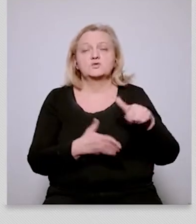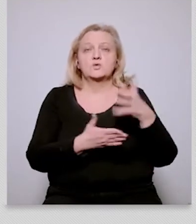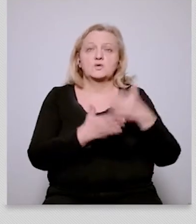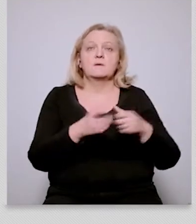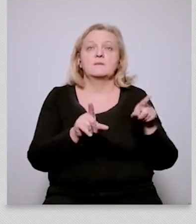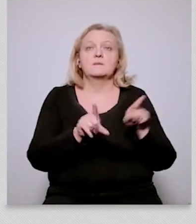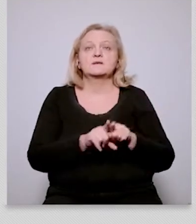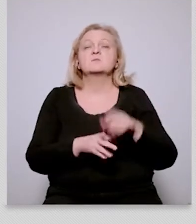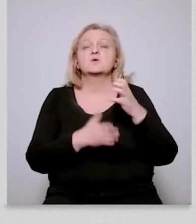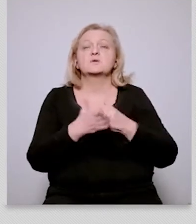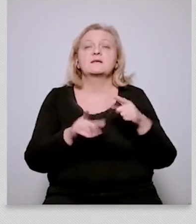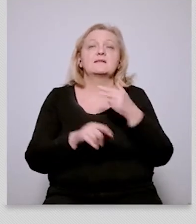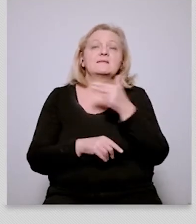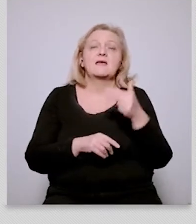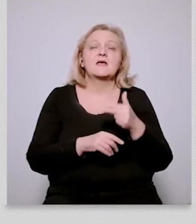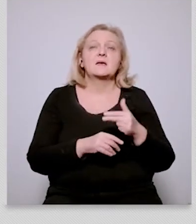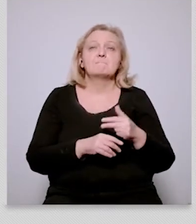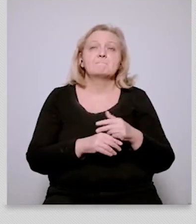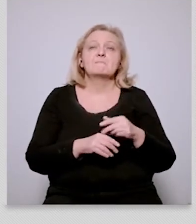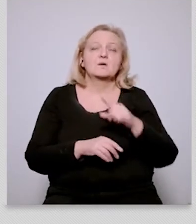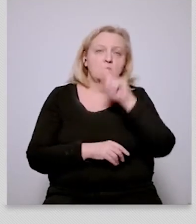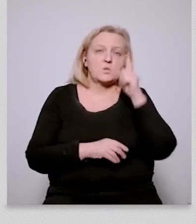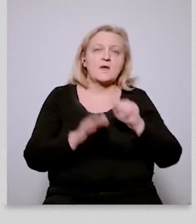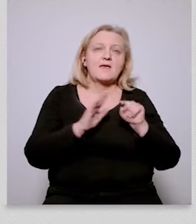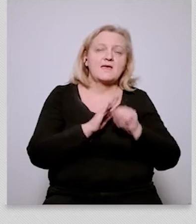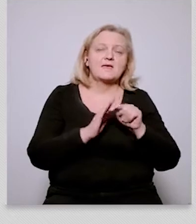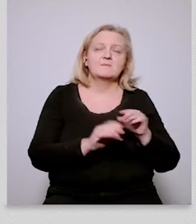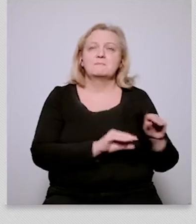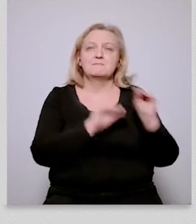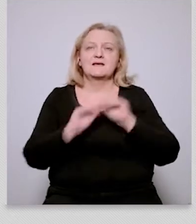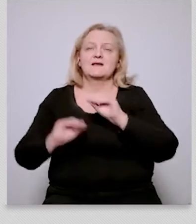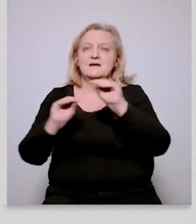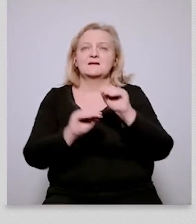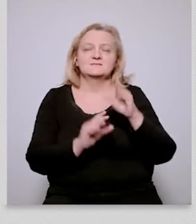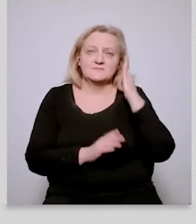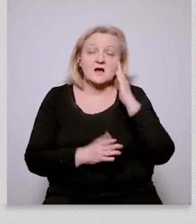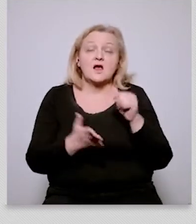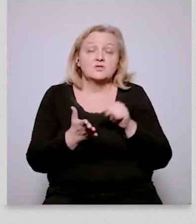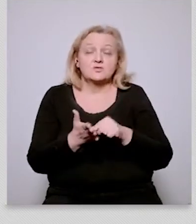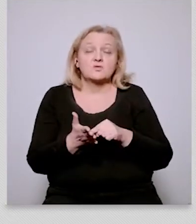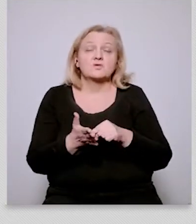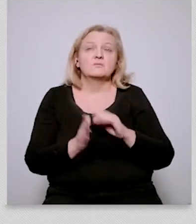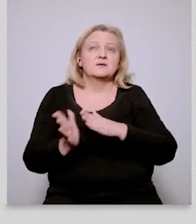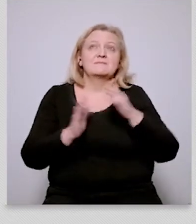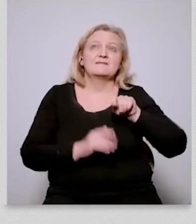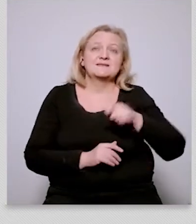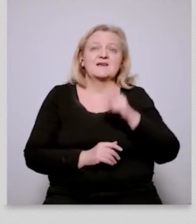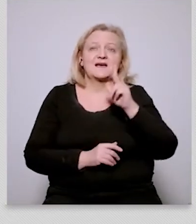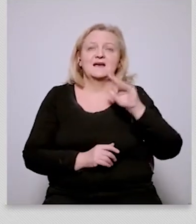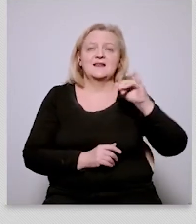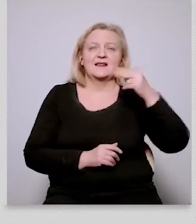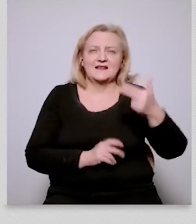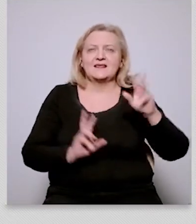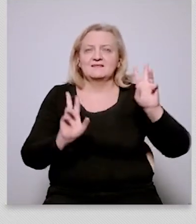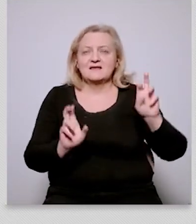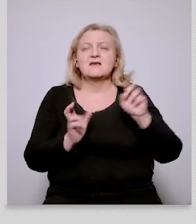migracji i potem nazwaliśmy to właśnie klinem. Dlaczego to jest klin? Bo to jest temat, który